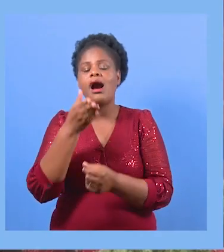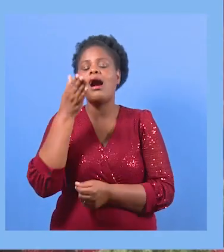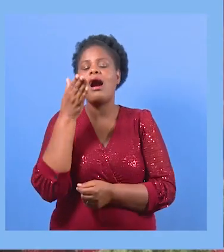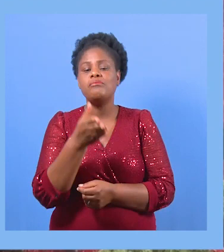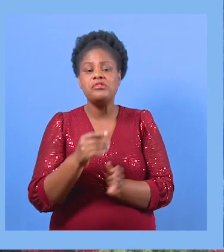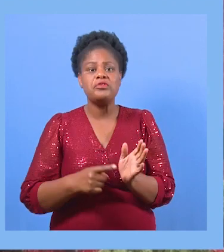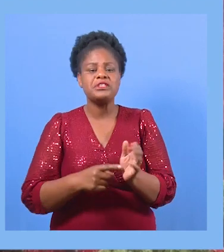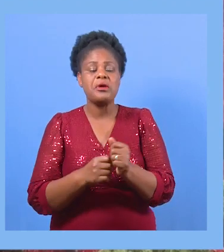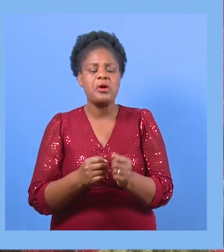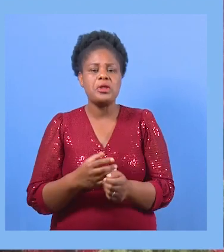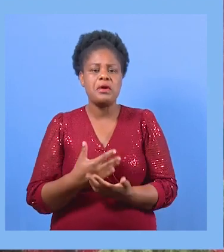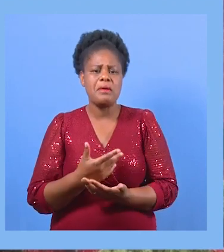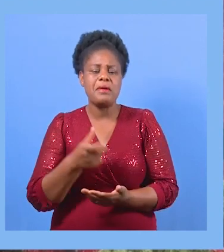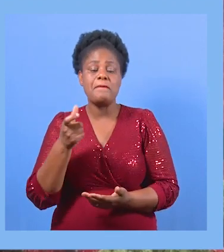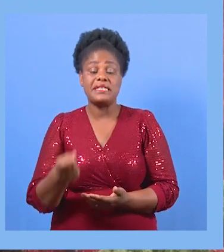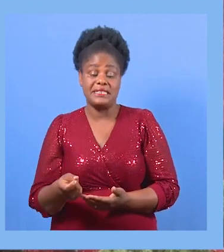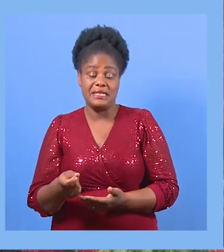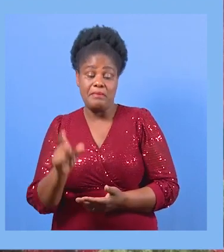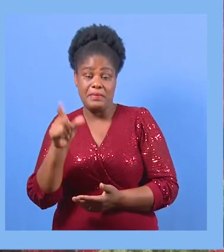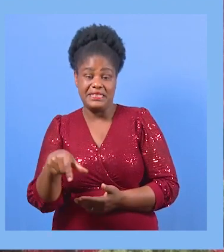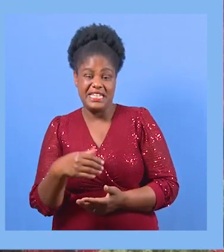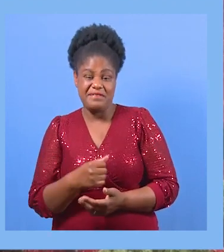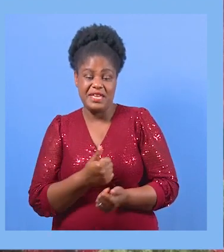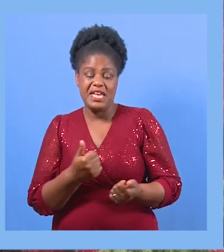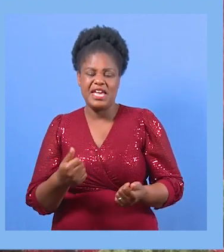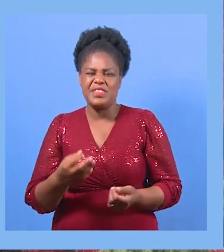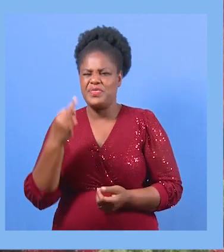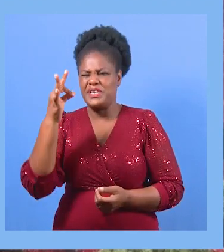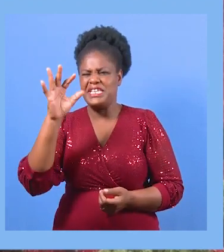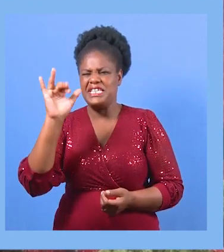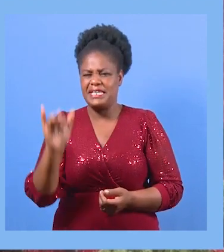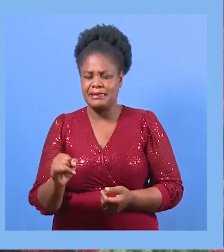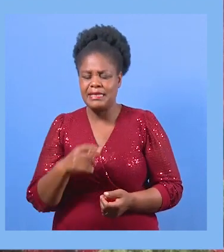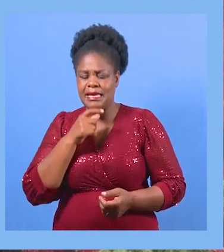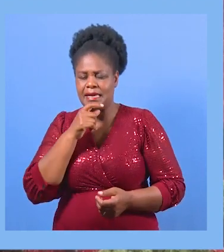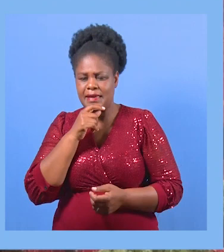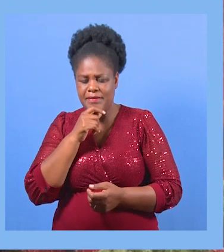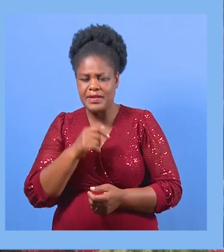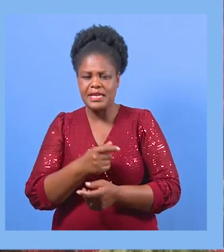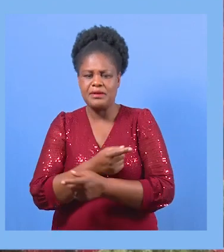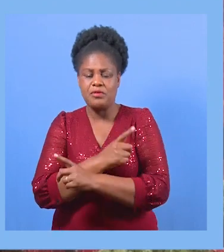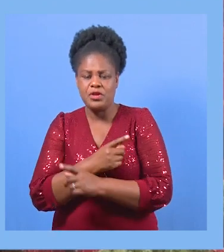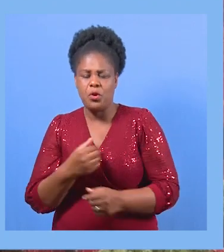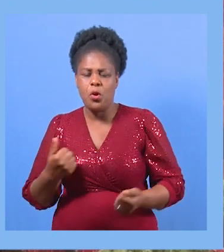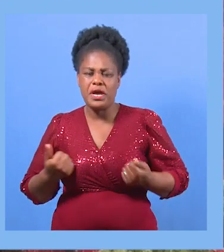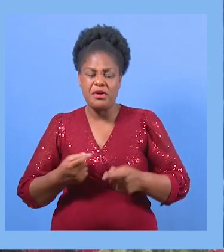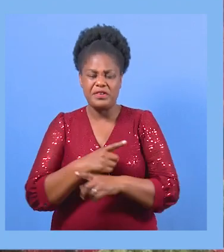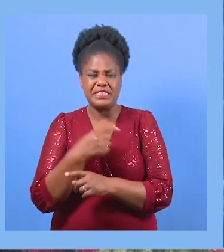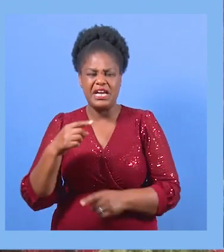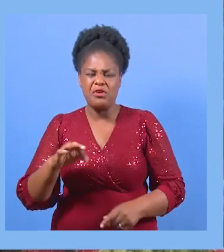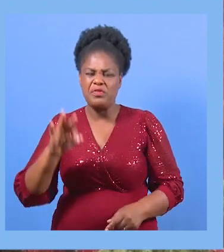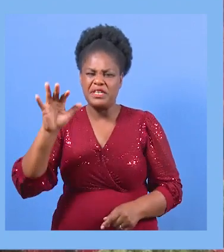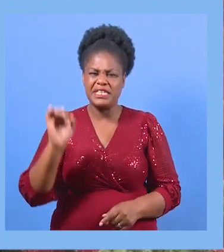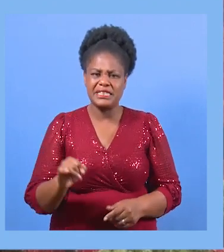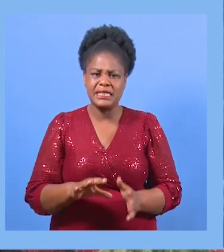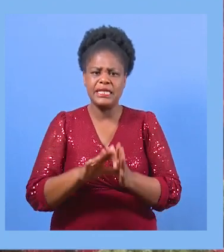makore 3, wamutengera zvinhu, waita zvakati, munhu iwe kutaurira kuti handichakuda, izvi hazviite. Hamubvume